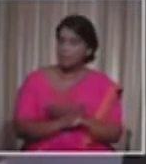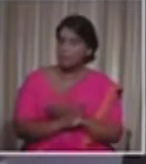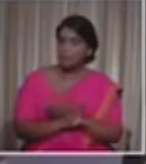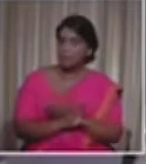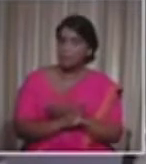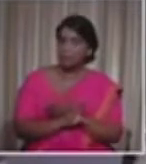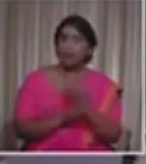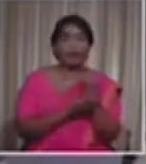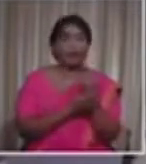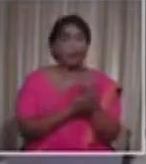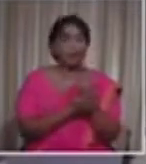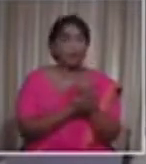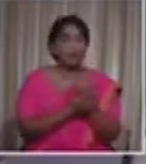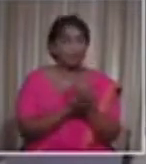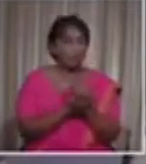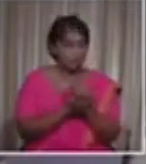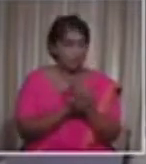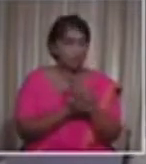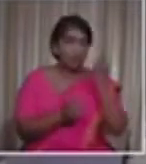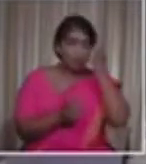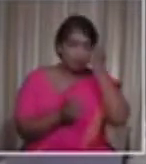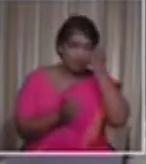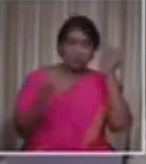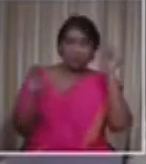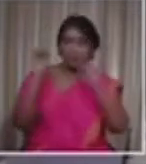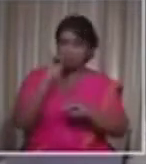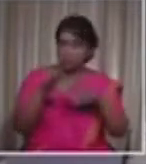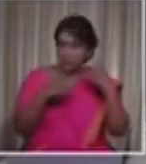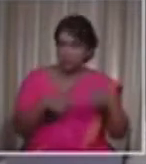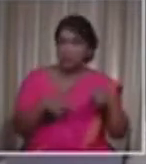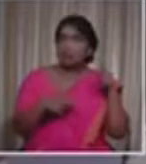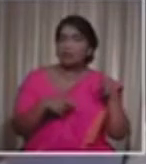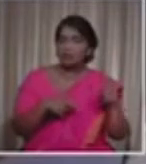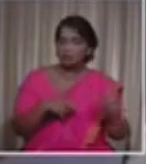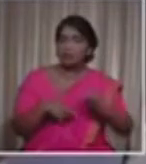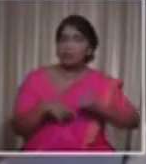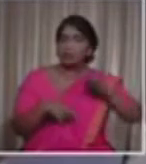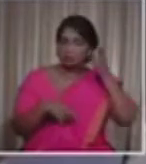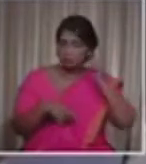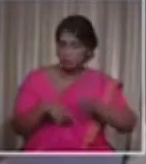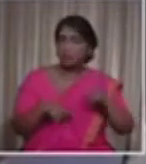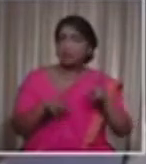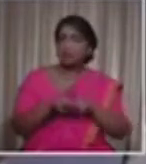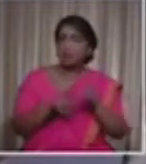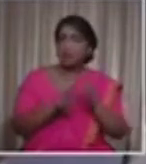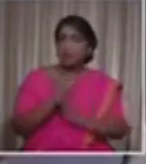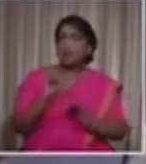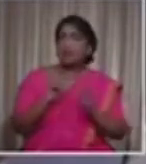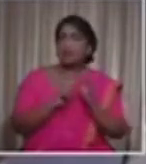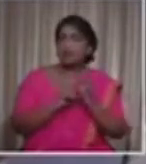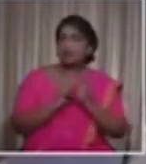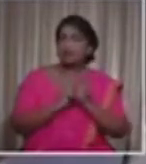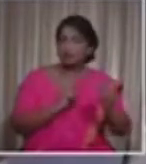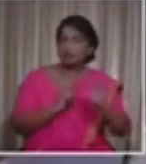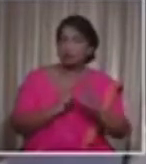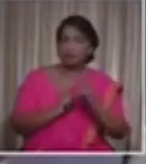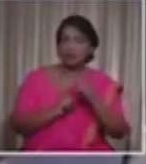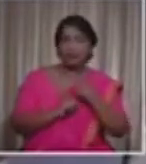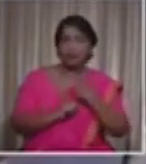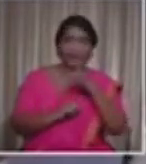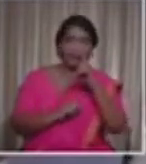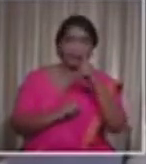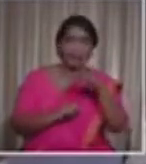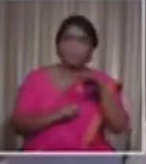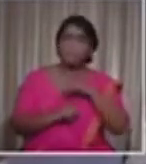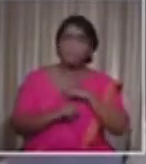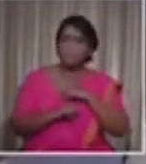ශ්‍රී ලංකා පොදුජන පෙරමුණේ යෝජනා ඇති වුණෙන් පස්සේ මේ ගැනාව එකඟත්වයේ අනුව තමයි ඇමතිතුමා ක්‍රියා කරේ. අපි එකක් එකඟ වුණා.